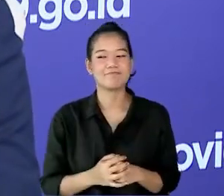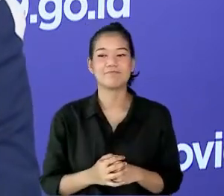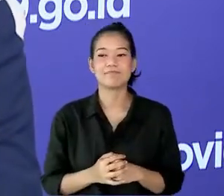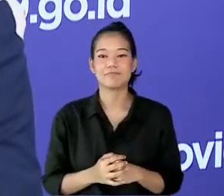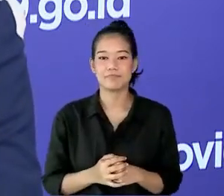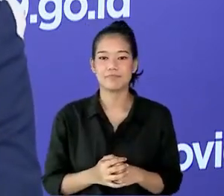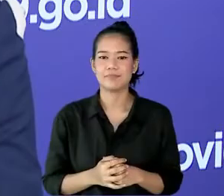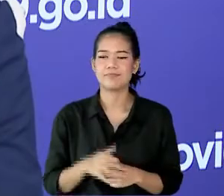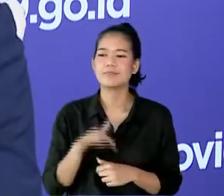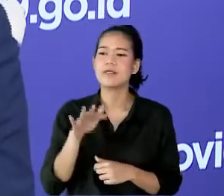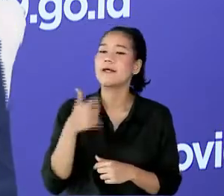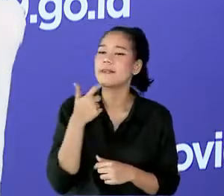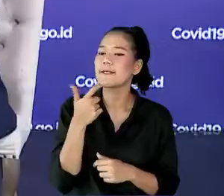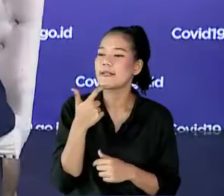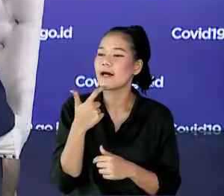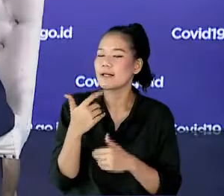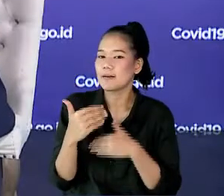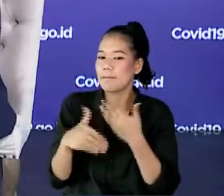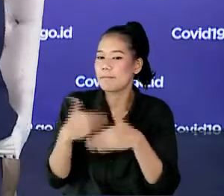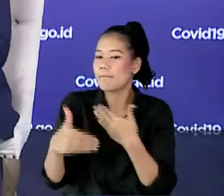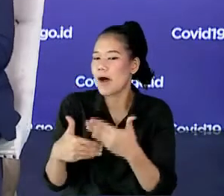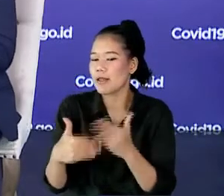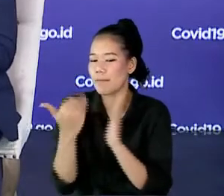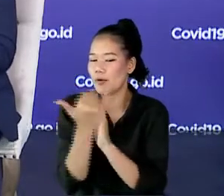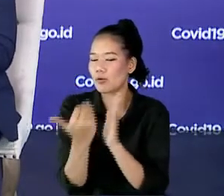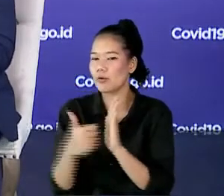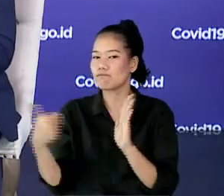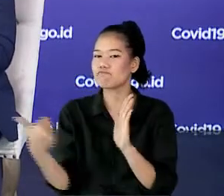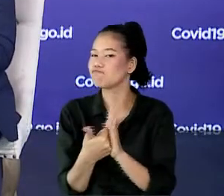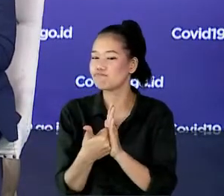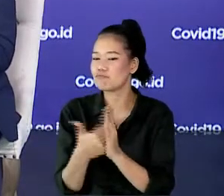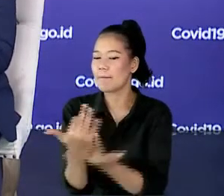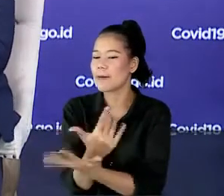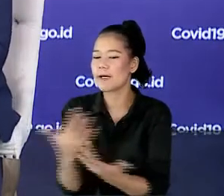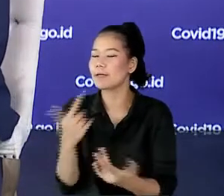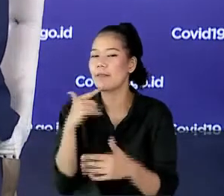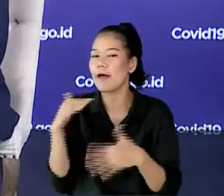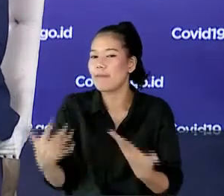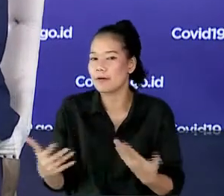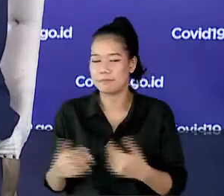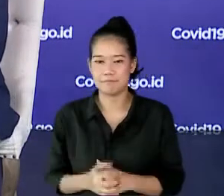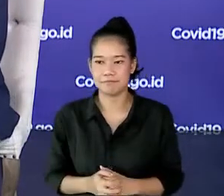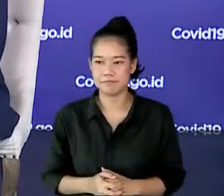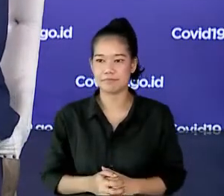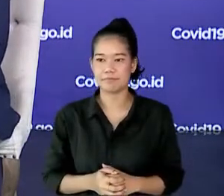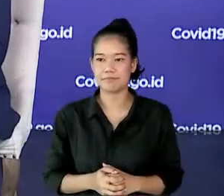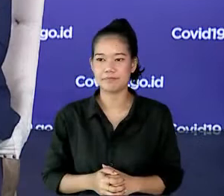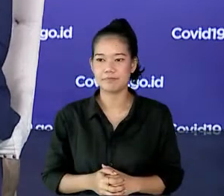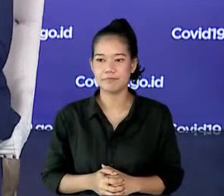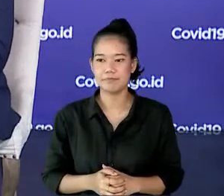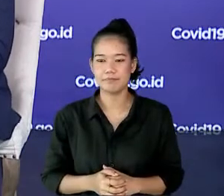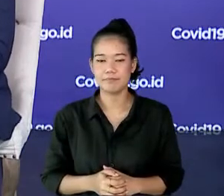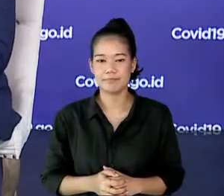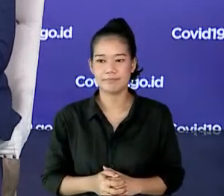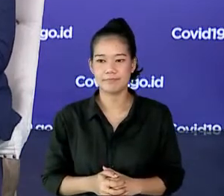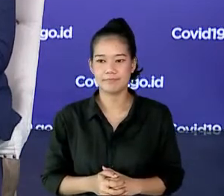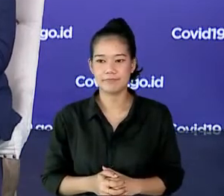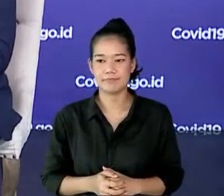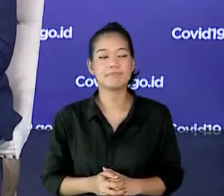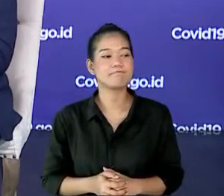mengenai perkembangan kepatuhan protokol kesehatan di masyarakat akhir-akhir ini. Seperti apa gambarannya,